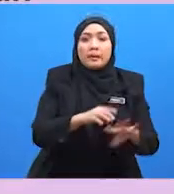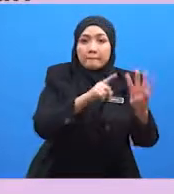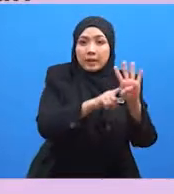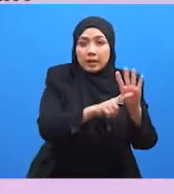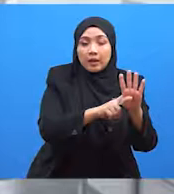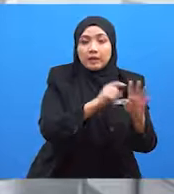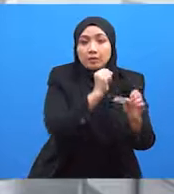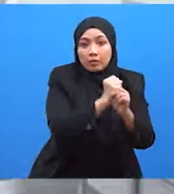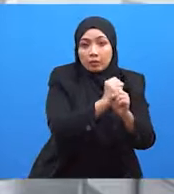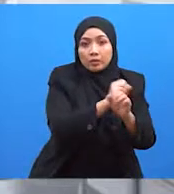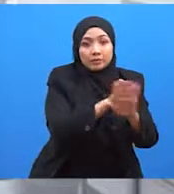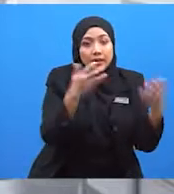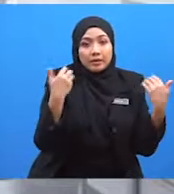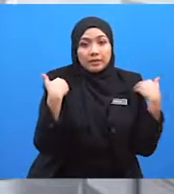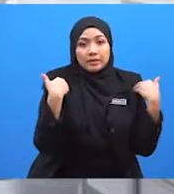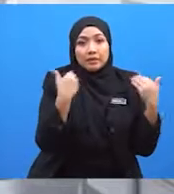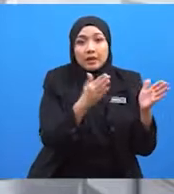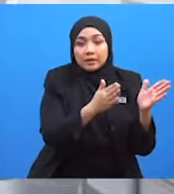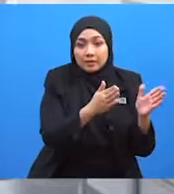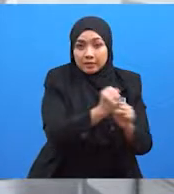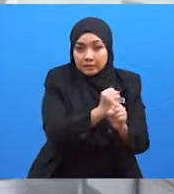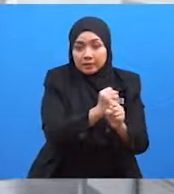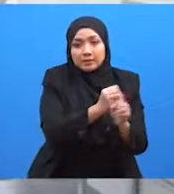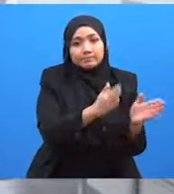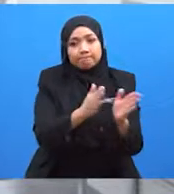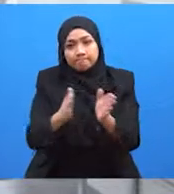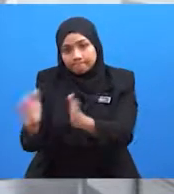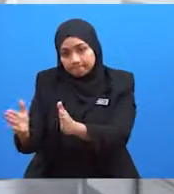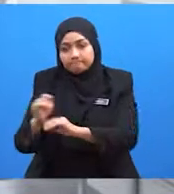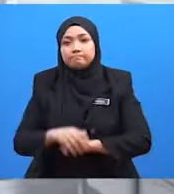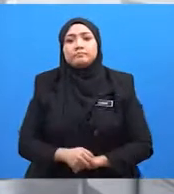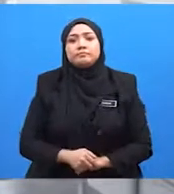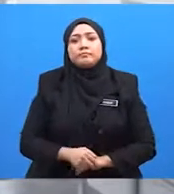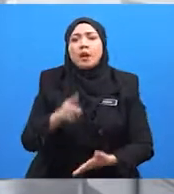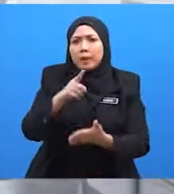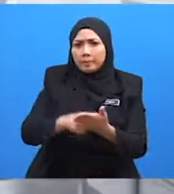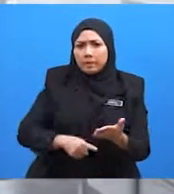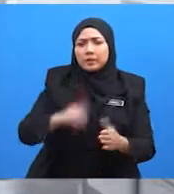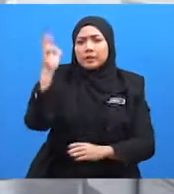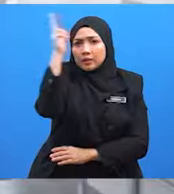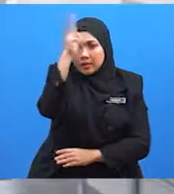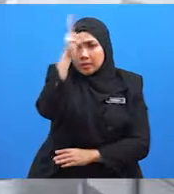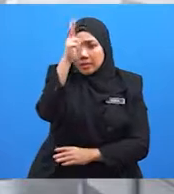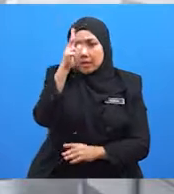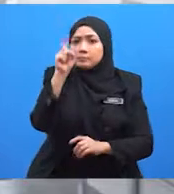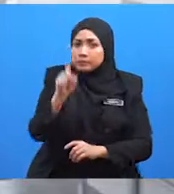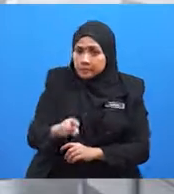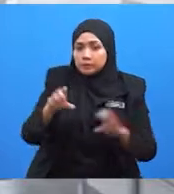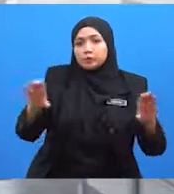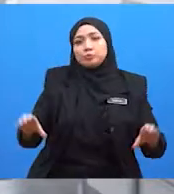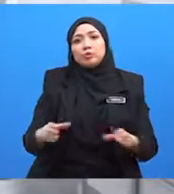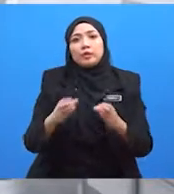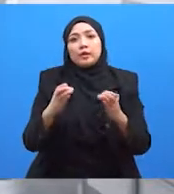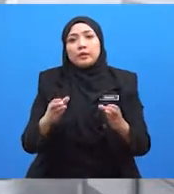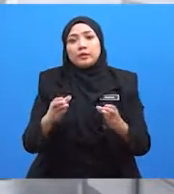struktur. Jadi, apakah peranan kerajaan mengatasi masalah pengangguran